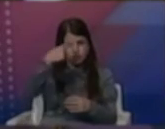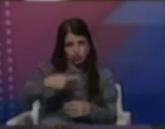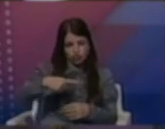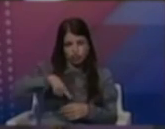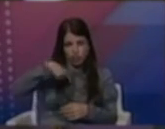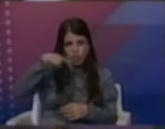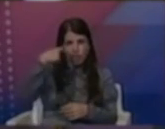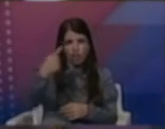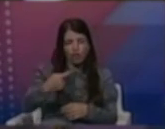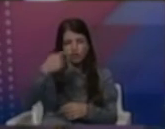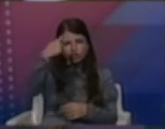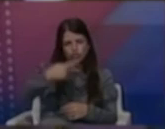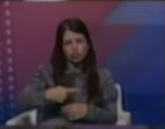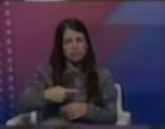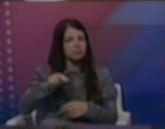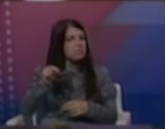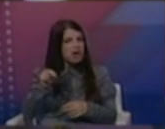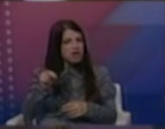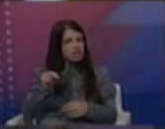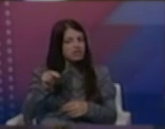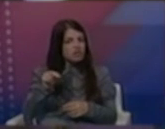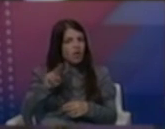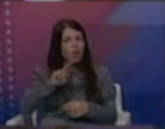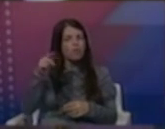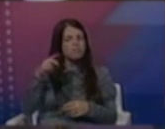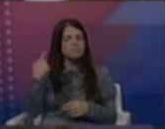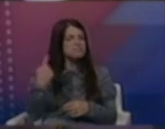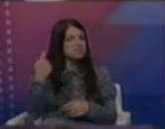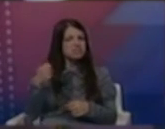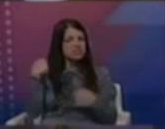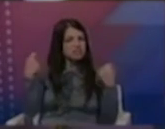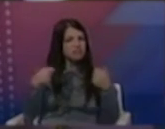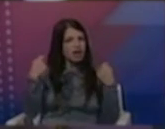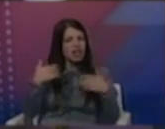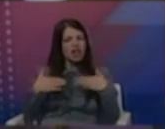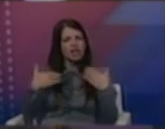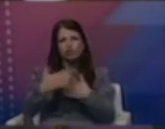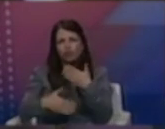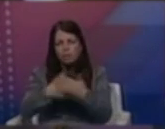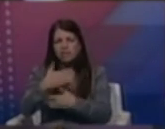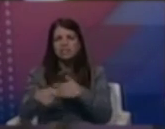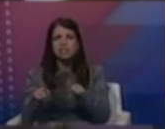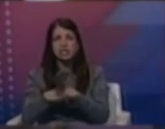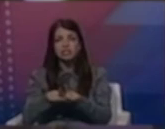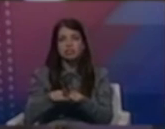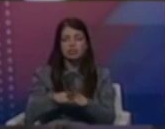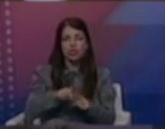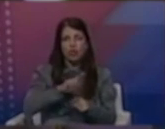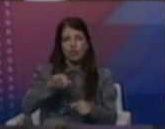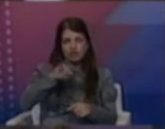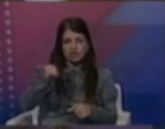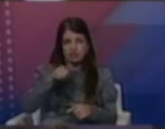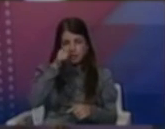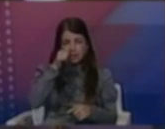ieħor, jum normali, jum fejn jirbaħ min jirbaħ il-ħajja tkompli għaddejja. U jekk